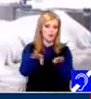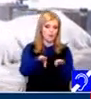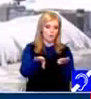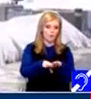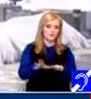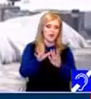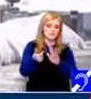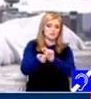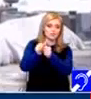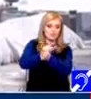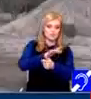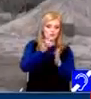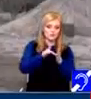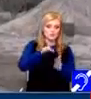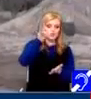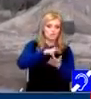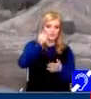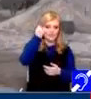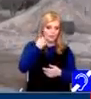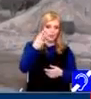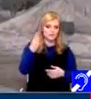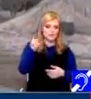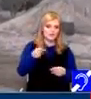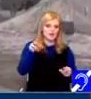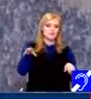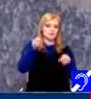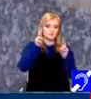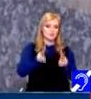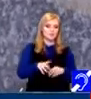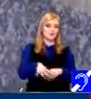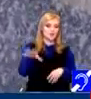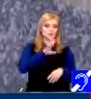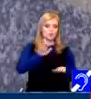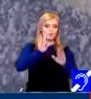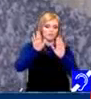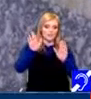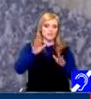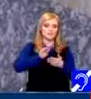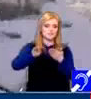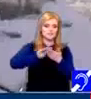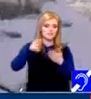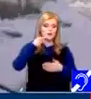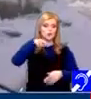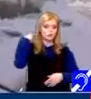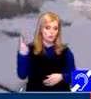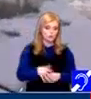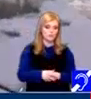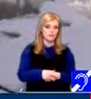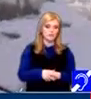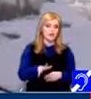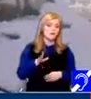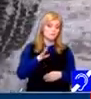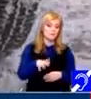au transformat centrul vechi al Constanței, special pentru serialul internațional. Toate afișele și anunțurile sunt scrise în limba rusă și atmosfera